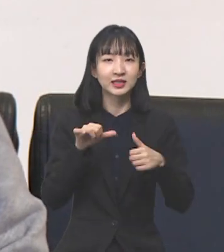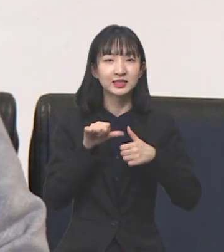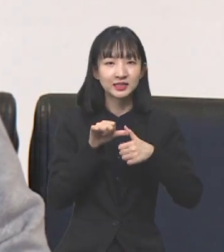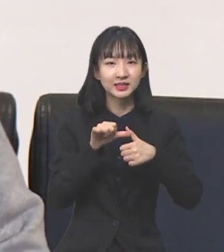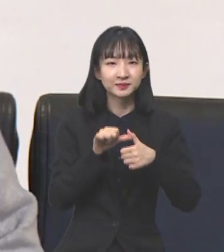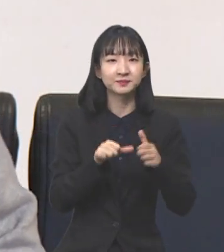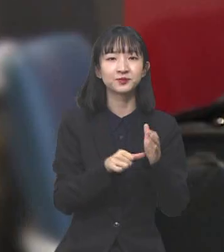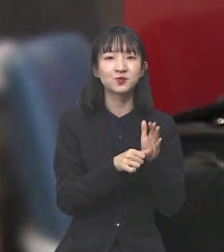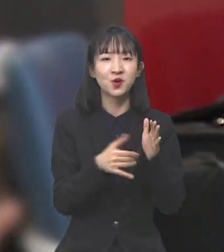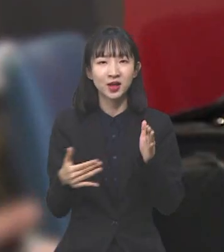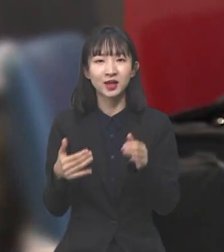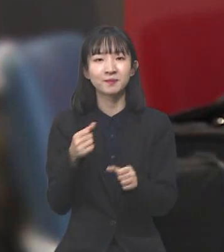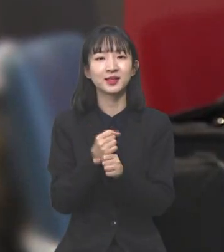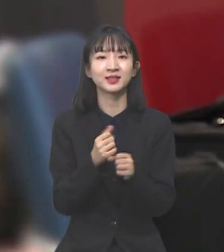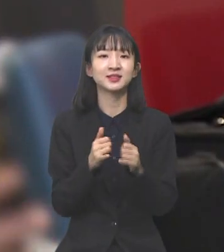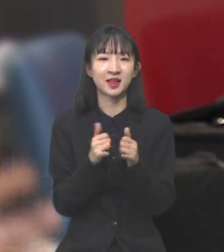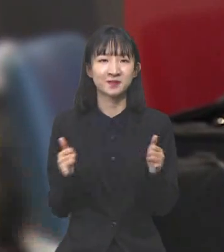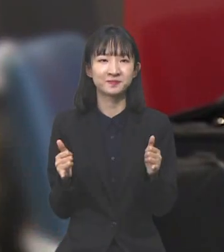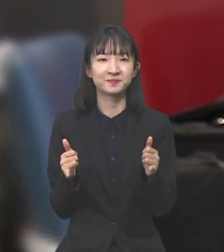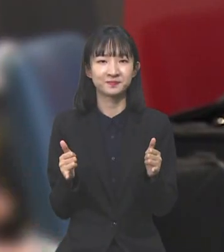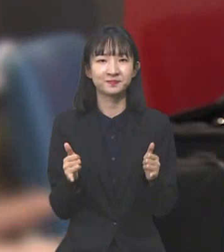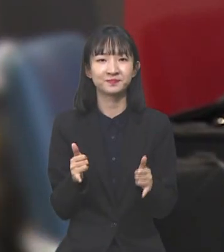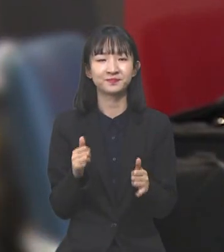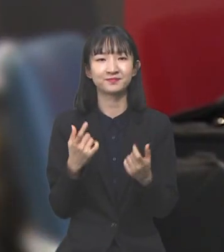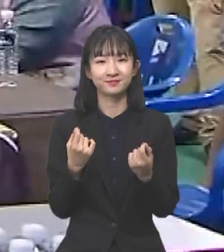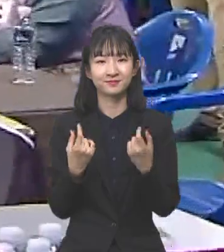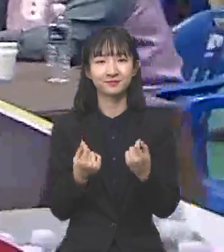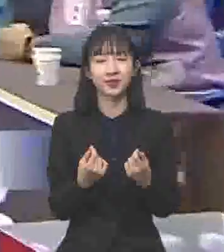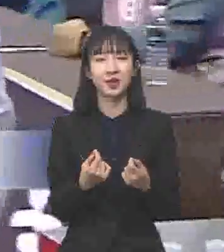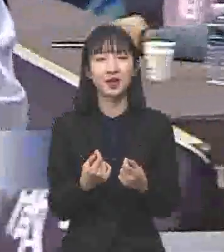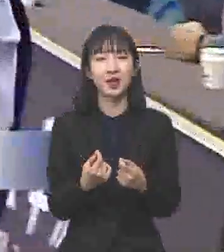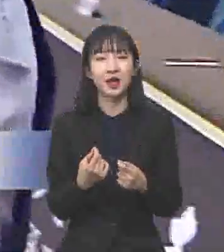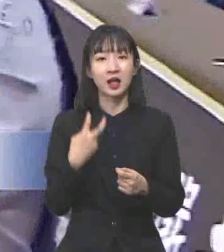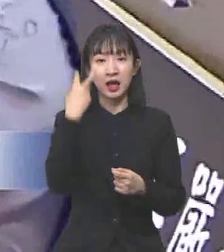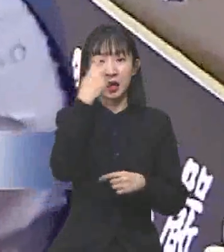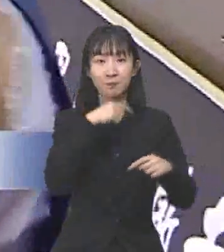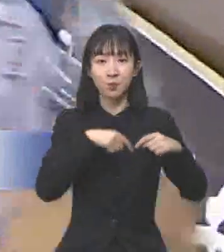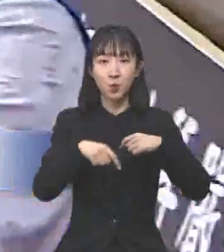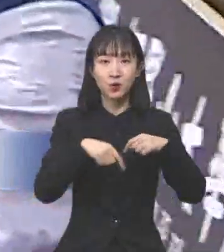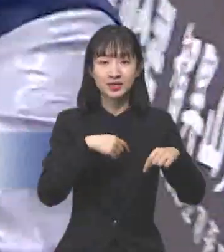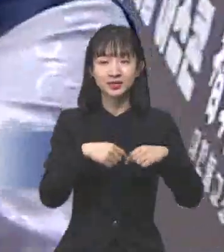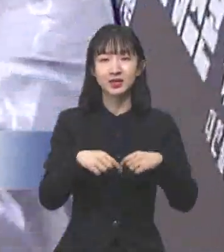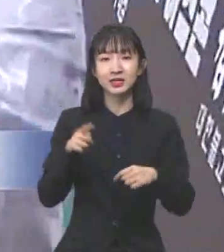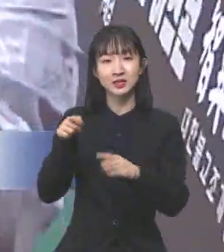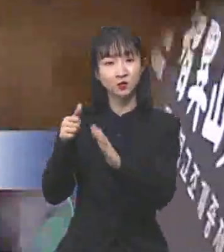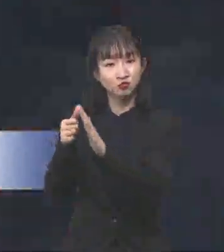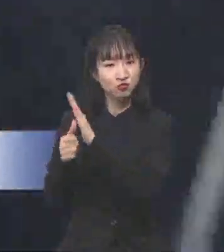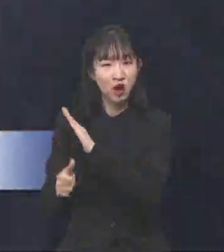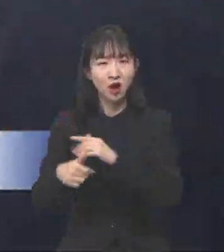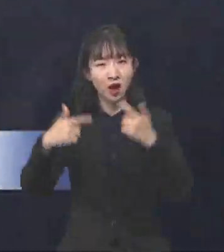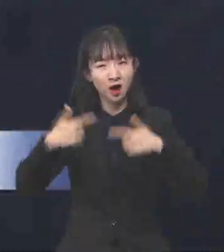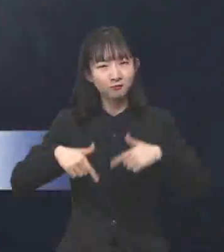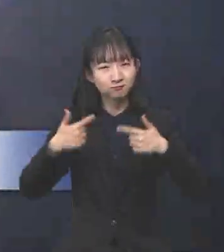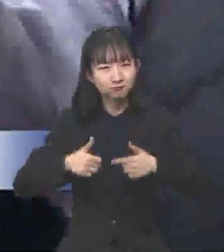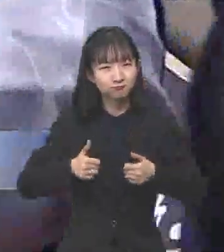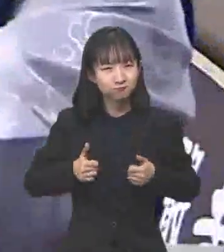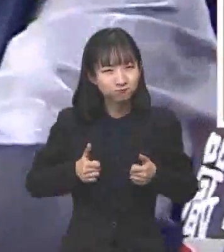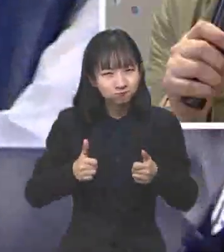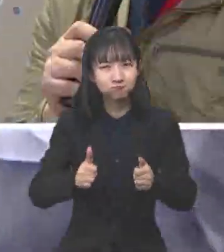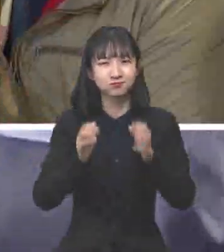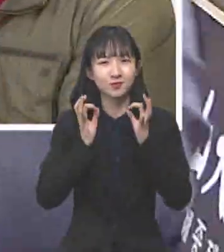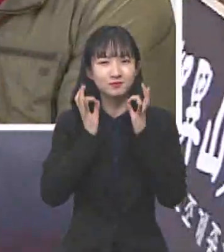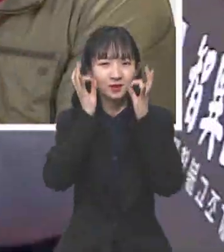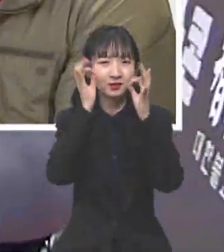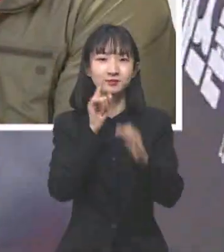사람으로 나 감독이 말하는 황손 순환도 매 순간 최선을 다하는 열정을 가진 성실한 선수입니다